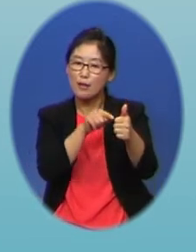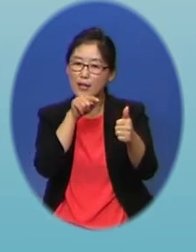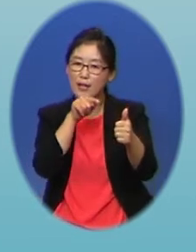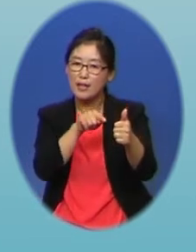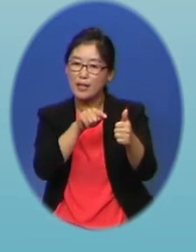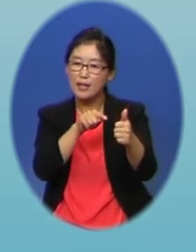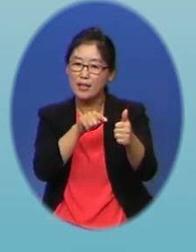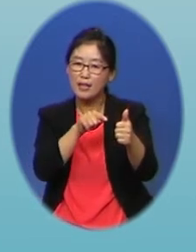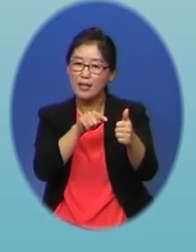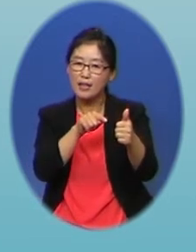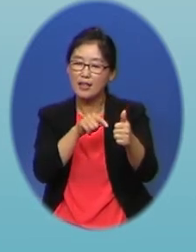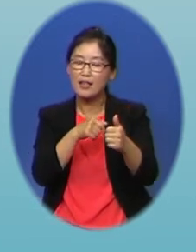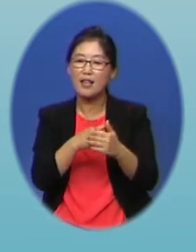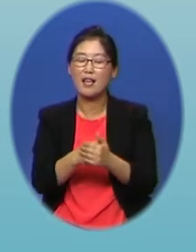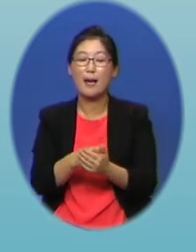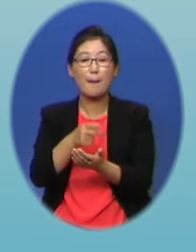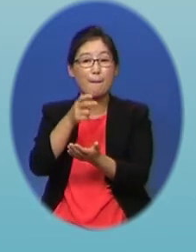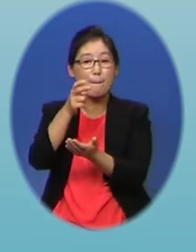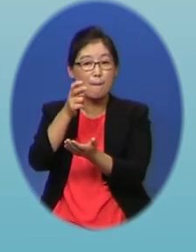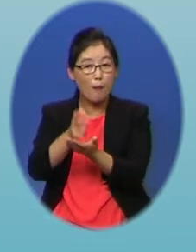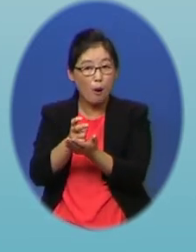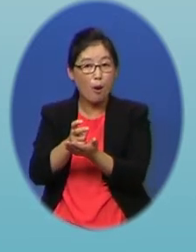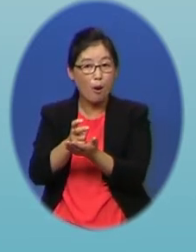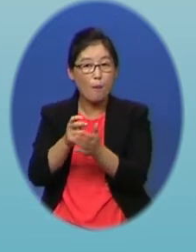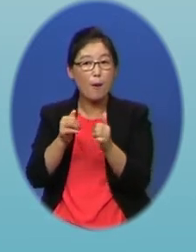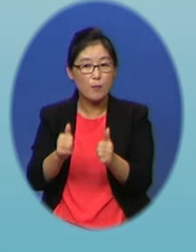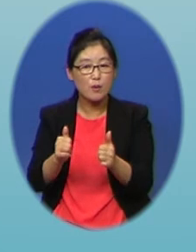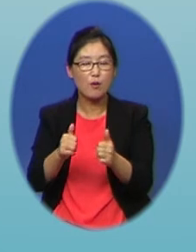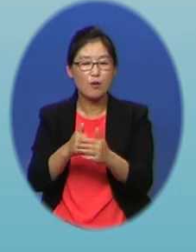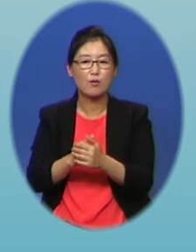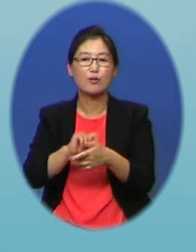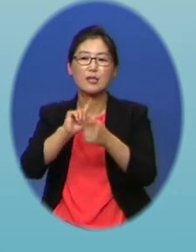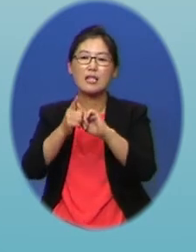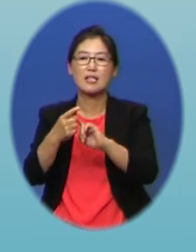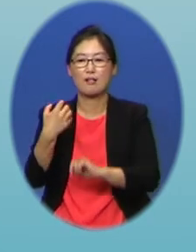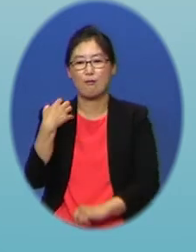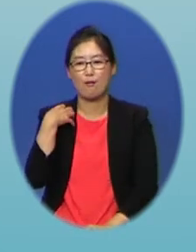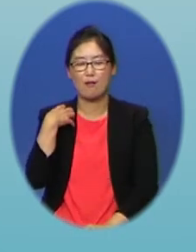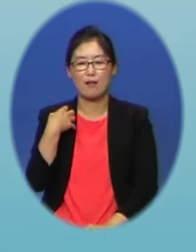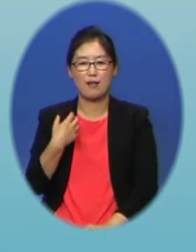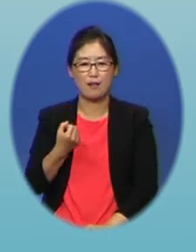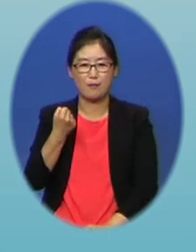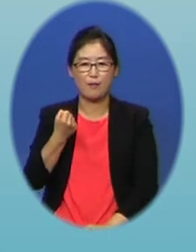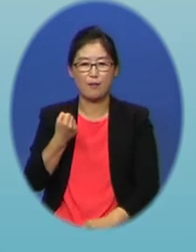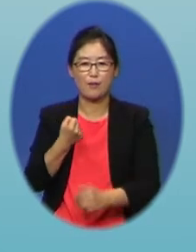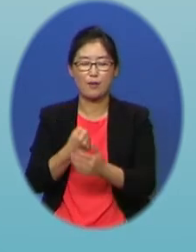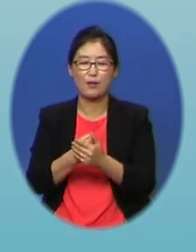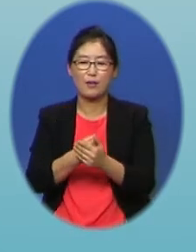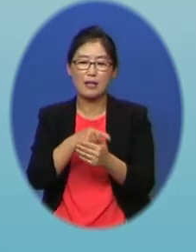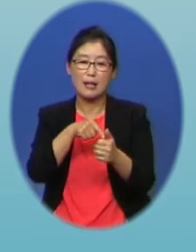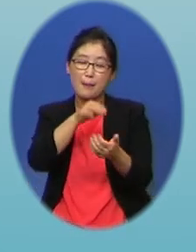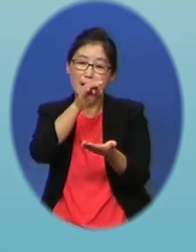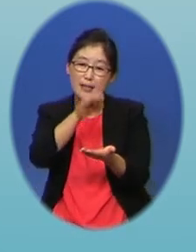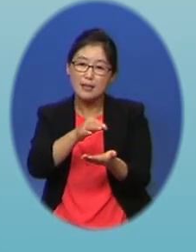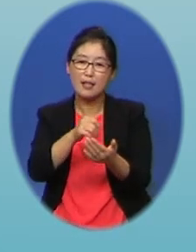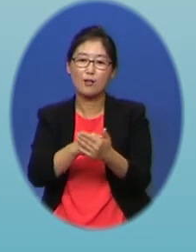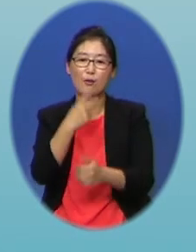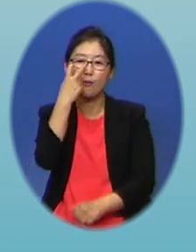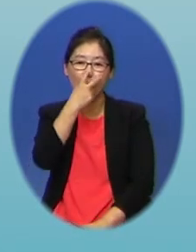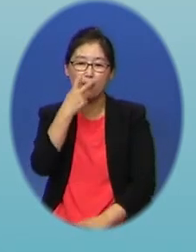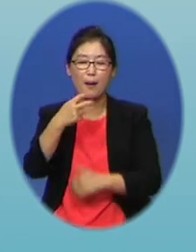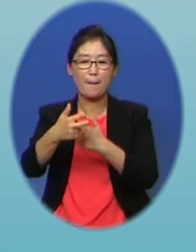후견인이라고 하는데요. 이분의 법정 대리인이 되어 그를 대신해서 피성년 후견인의 재산을 관리하거나